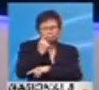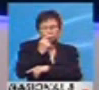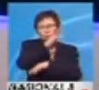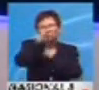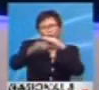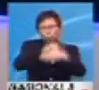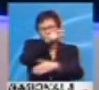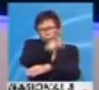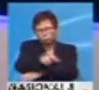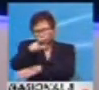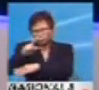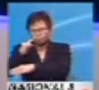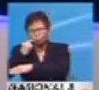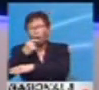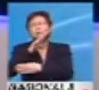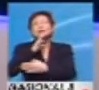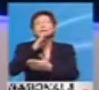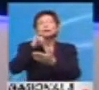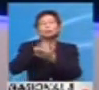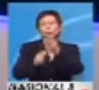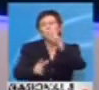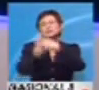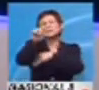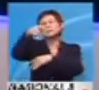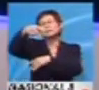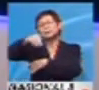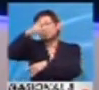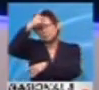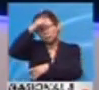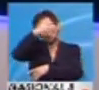semua pihak perkara itu ditegaskan timbalan